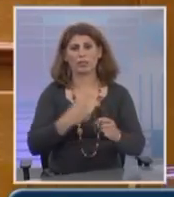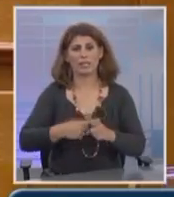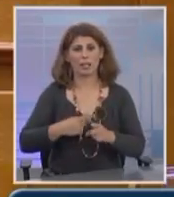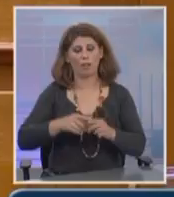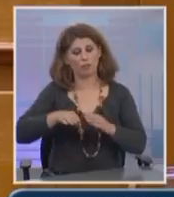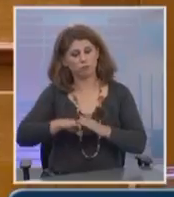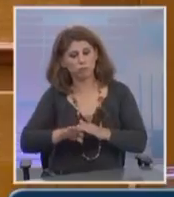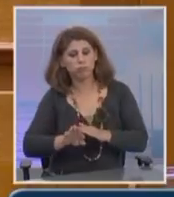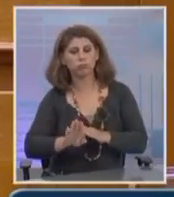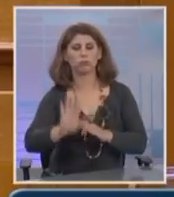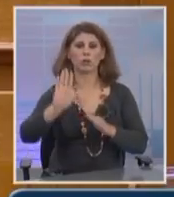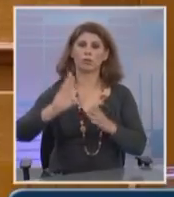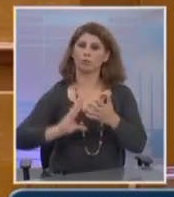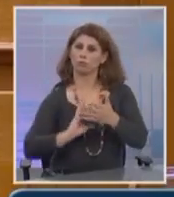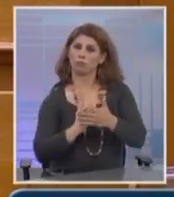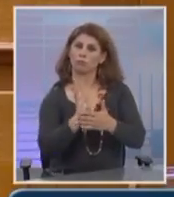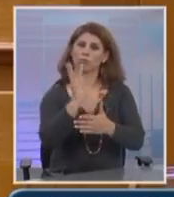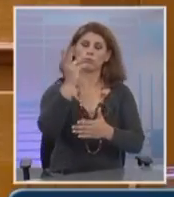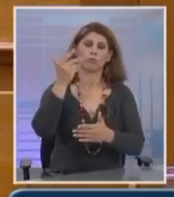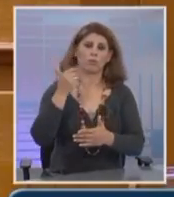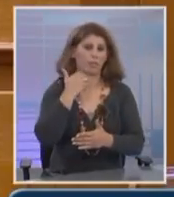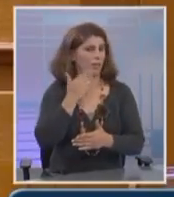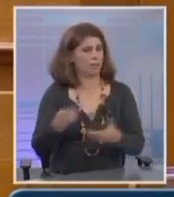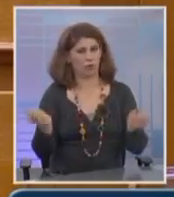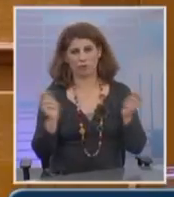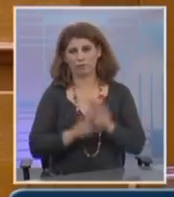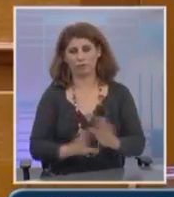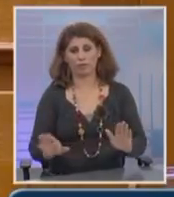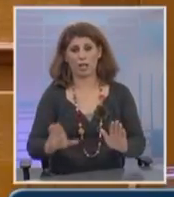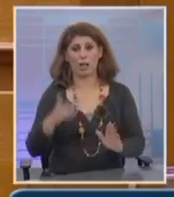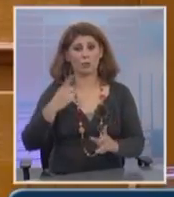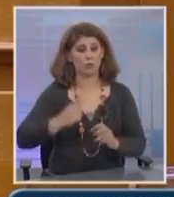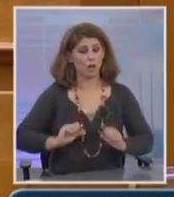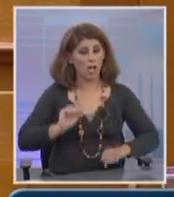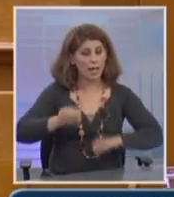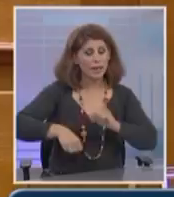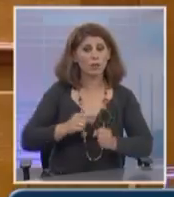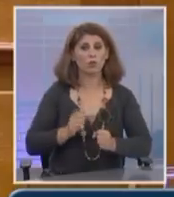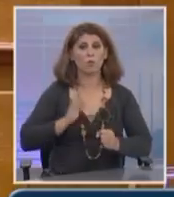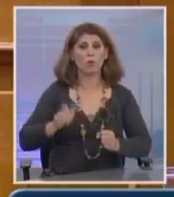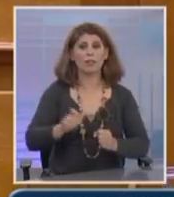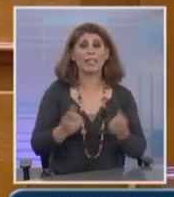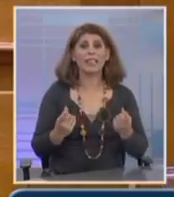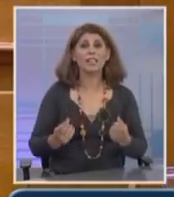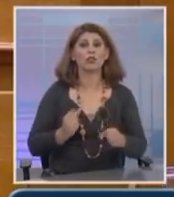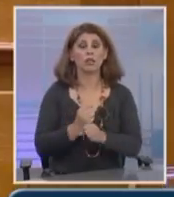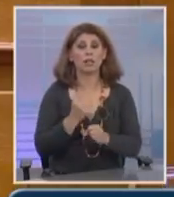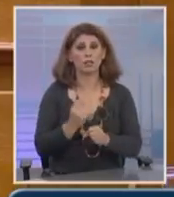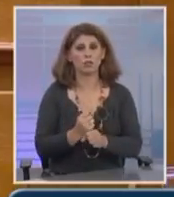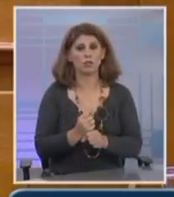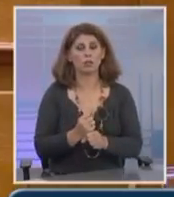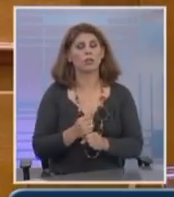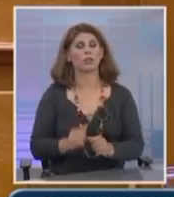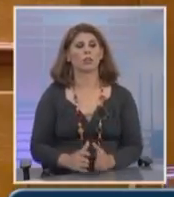ανακάμψει, να προοδέψει, να αναπτυχθεί. Στερείτε από τους ενεργούς πολίτες το κίνητρο να εργαστούν. Για να πάμε